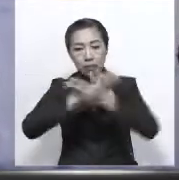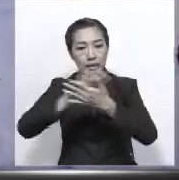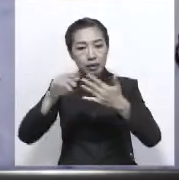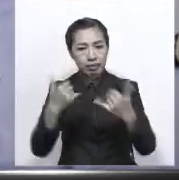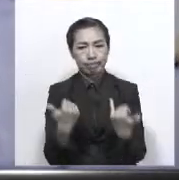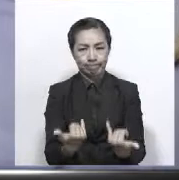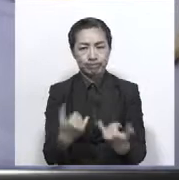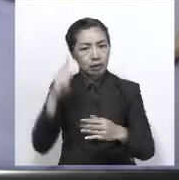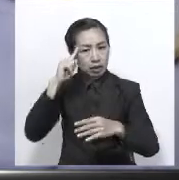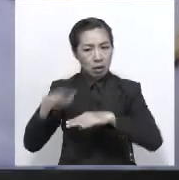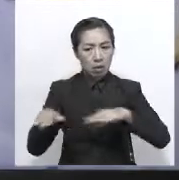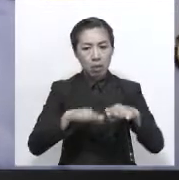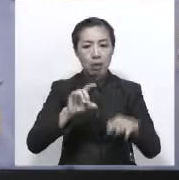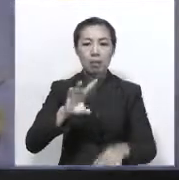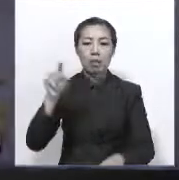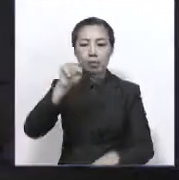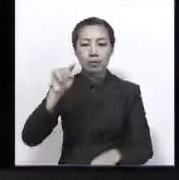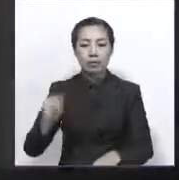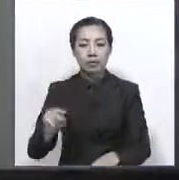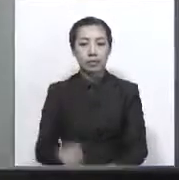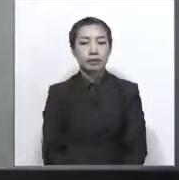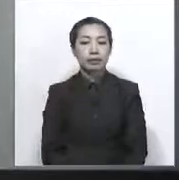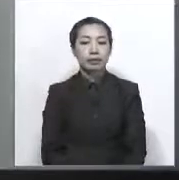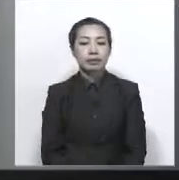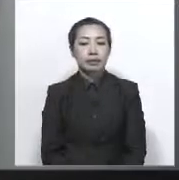าเรามีความพร้อม 100% นะ